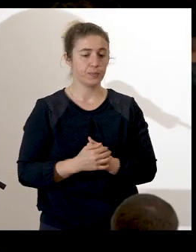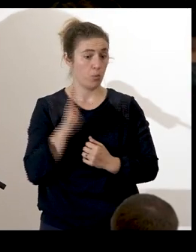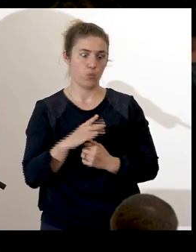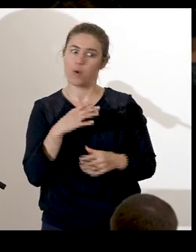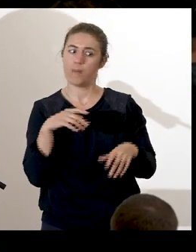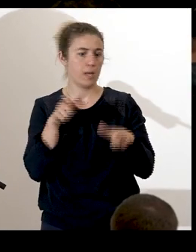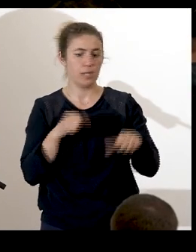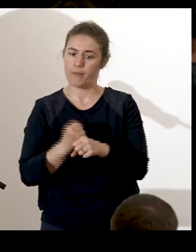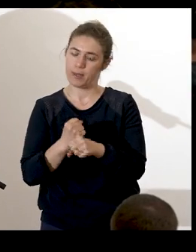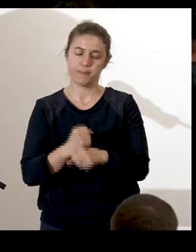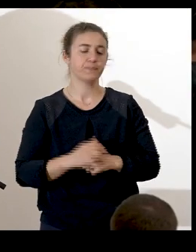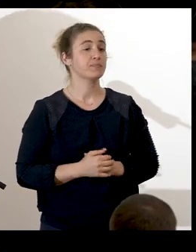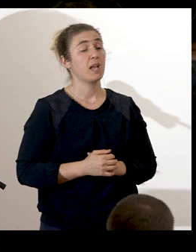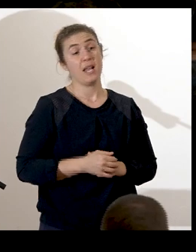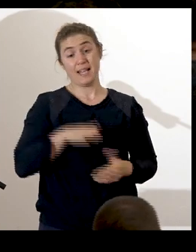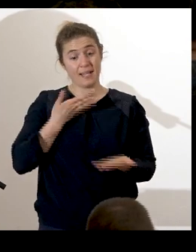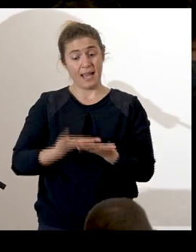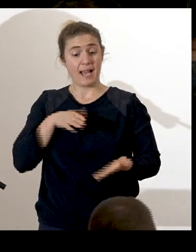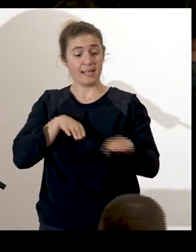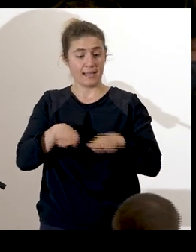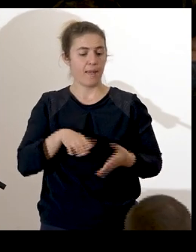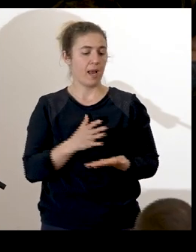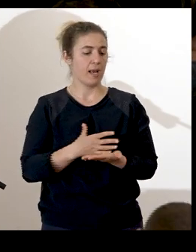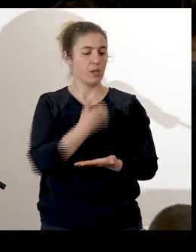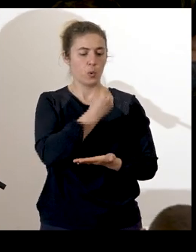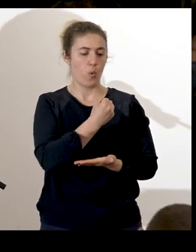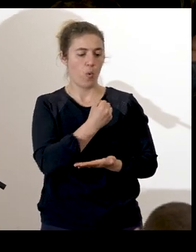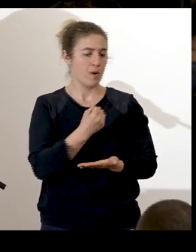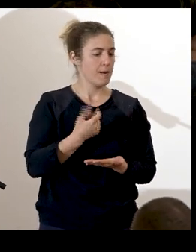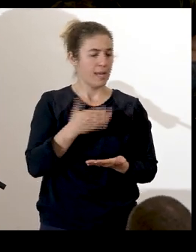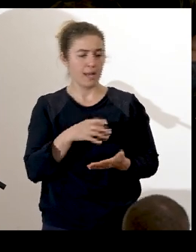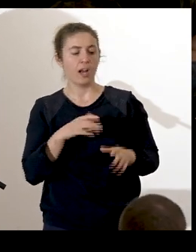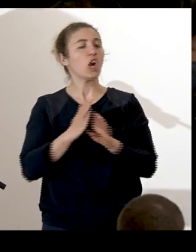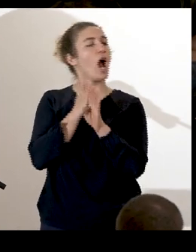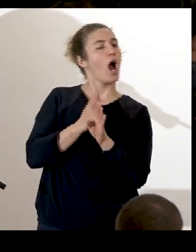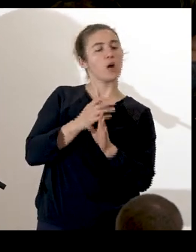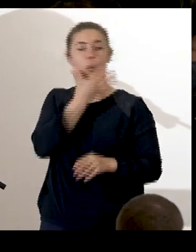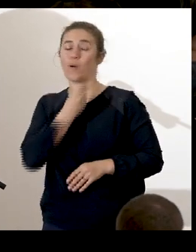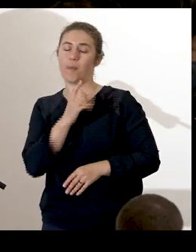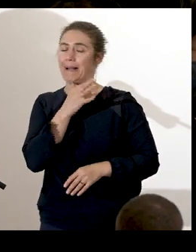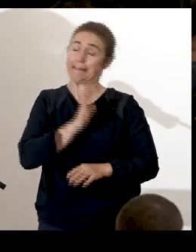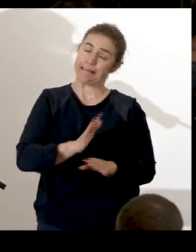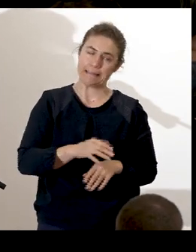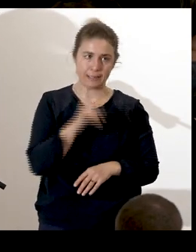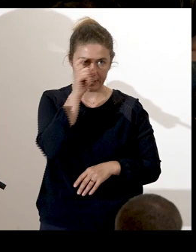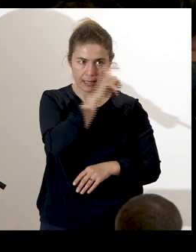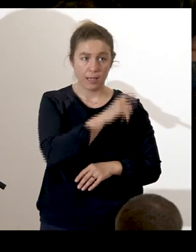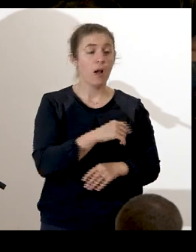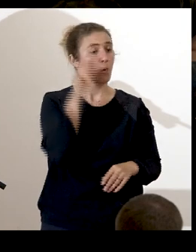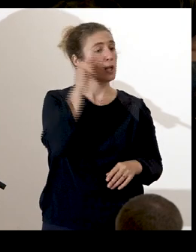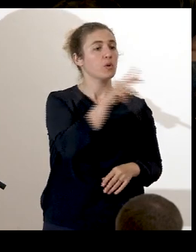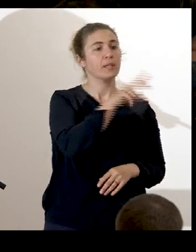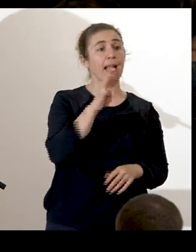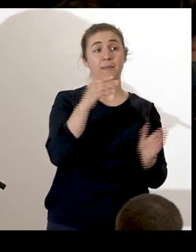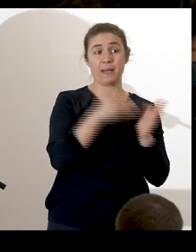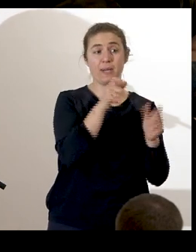engagés d'origine africaine à La Réunion, aura du mal à cacher ses failles et ses contradictions. En effet, les 34 000 engagés africains originaires de la